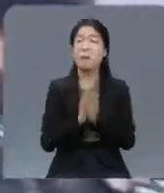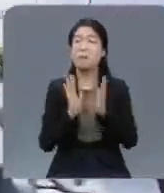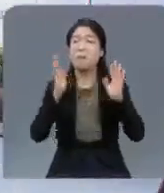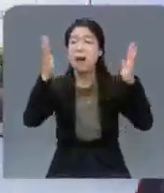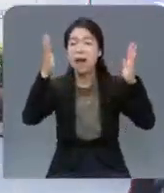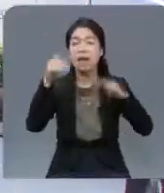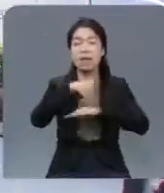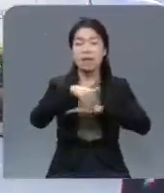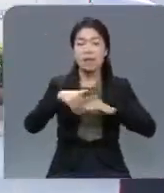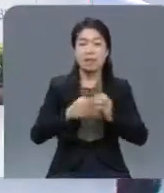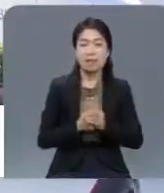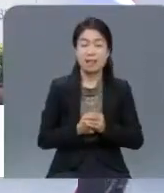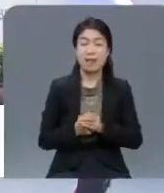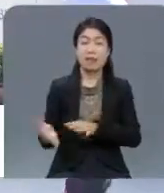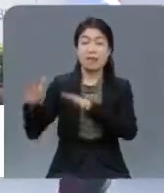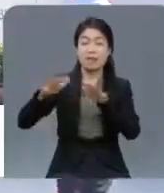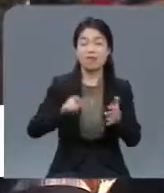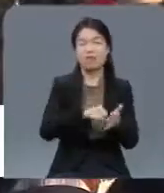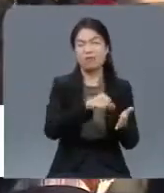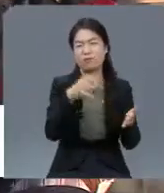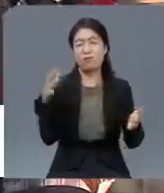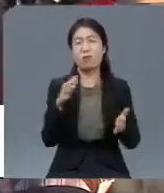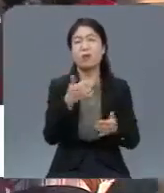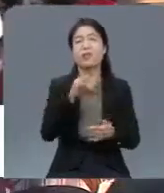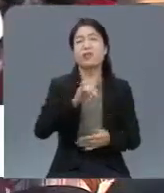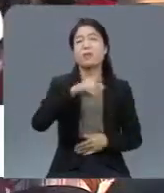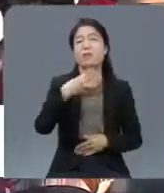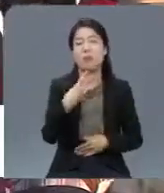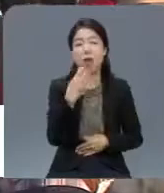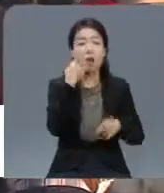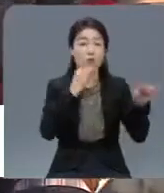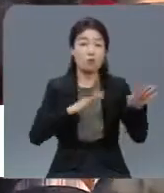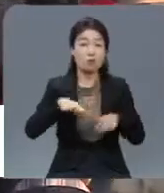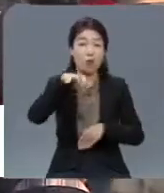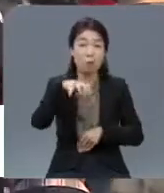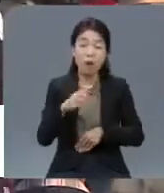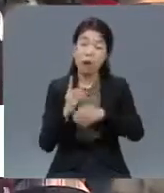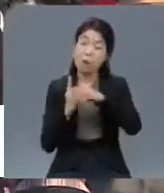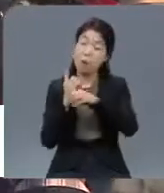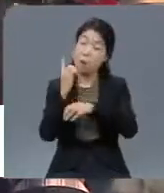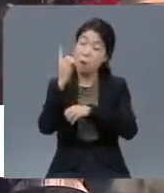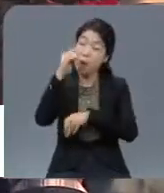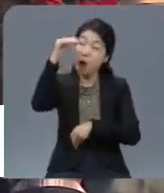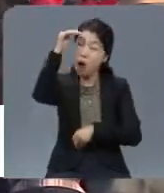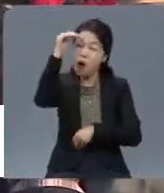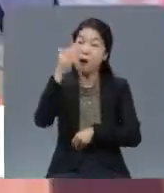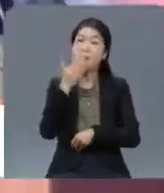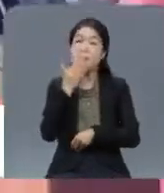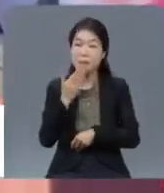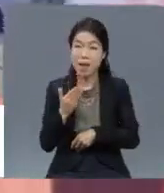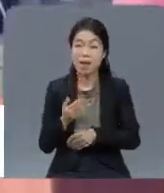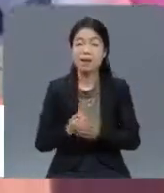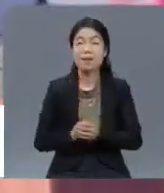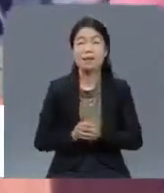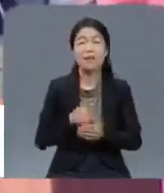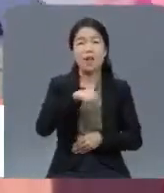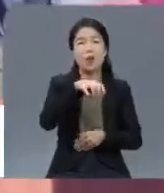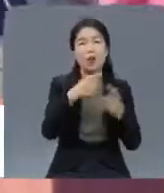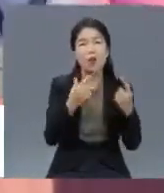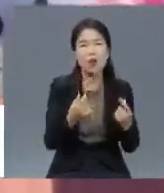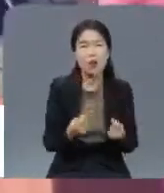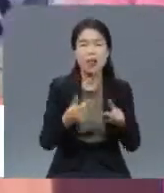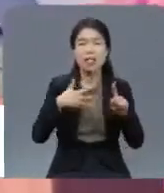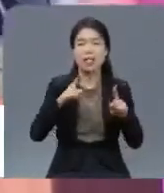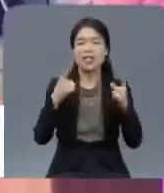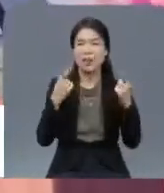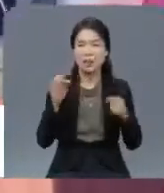계획입니다. 파도 타기 명소이기도 한 주변 남열 해수욕장도 누리호 발사 장면을 직접 볼 수 있는 곳인데요. 이곳 역시 누리호 1차